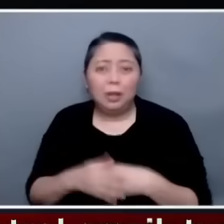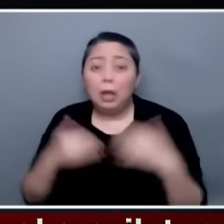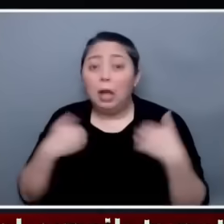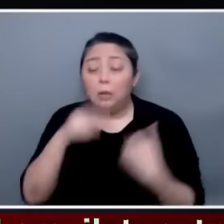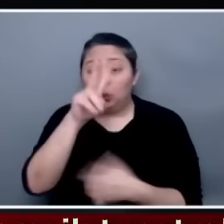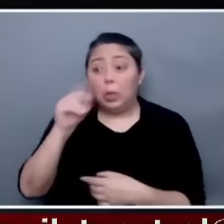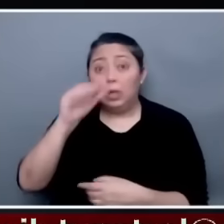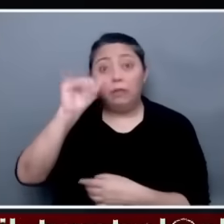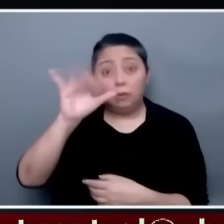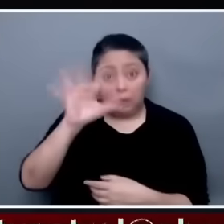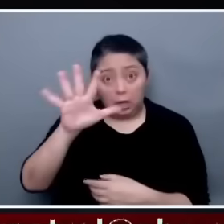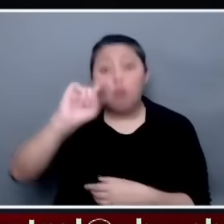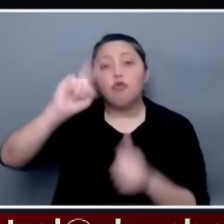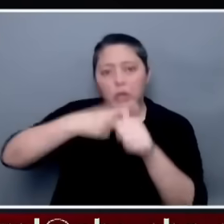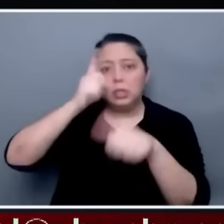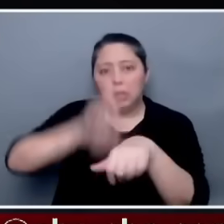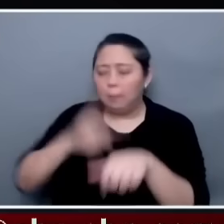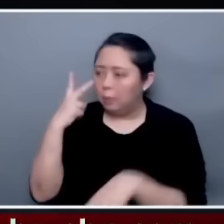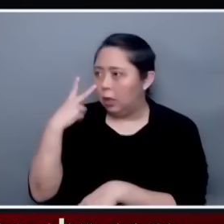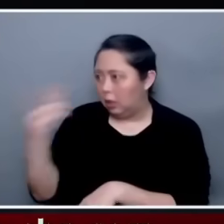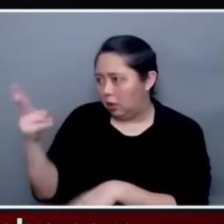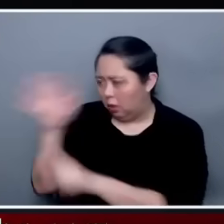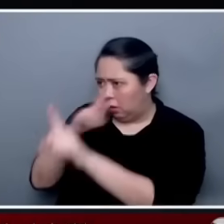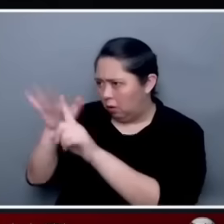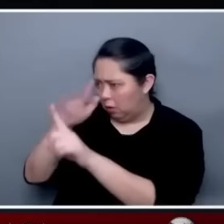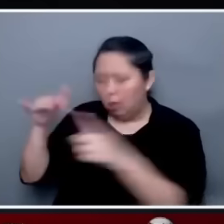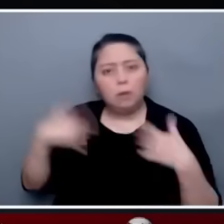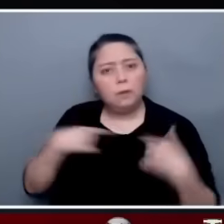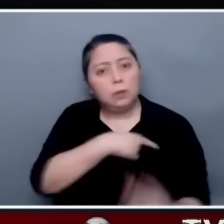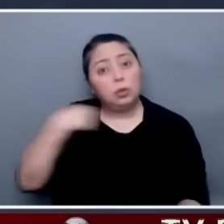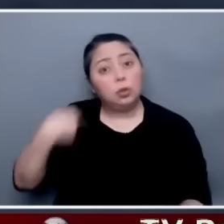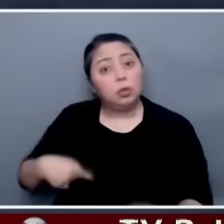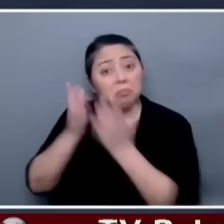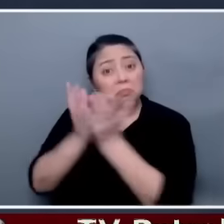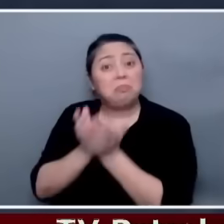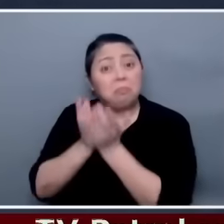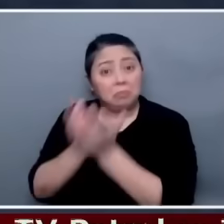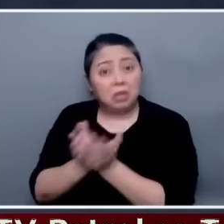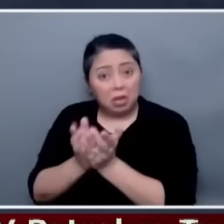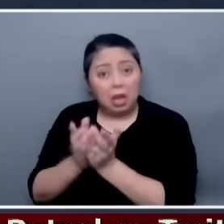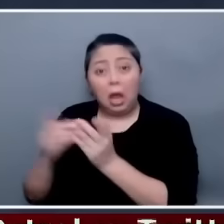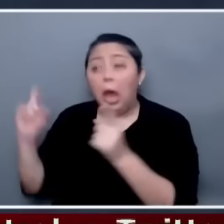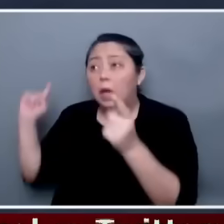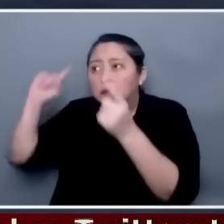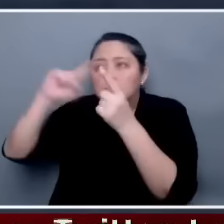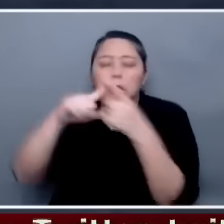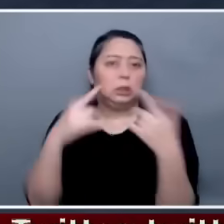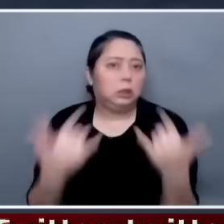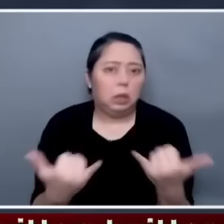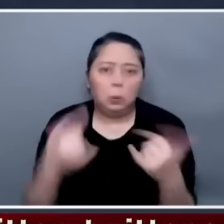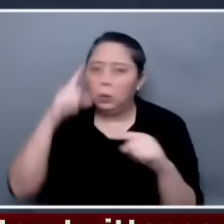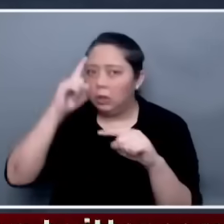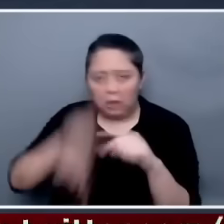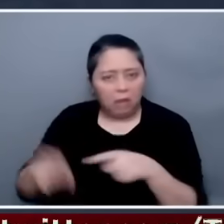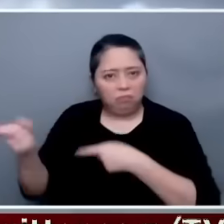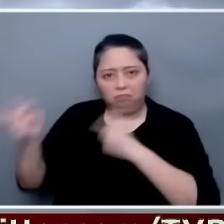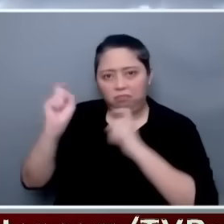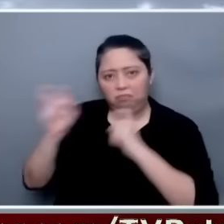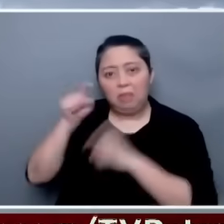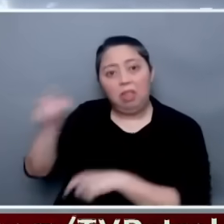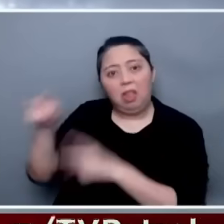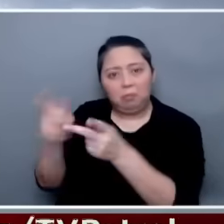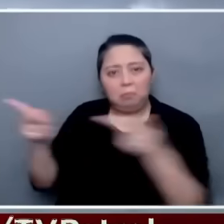mula noon, hindi na sila nakakapangisda pa sa bahaging iyon ng dagat. Pero bukod sa mga Chinese